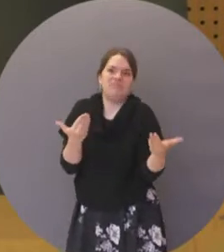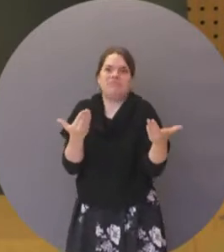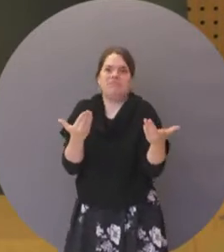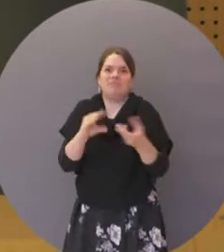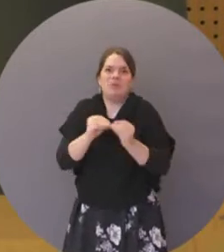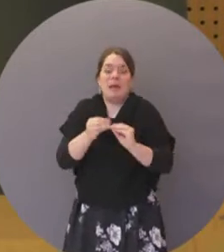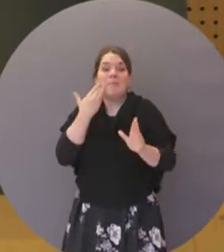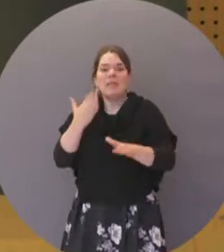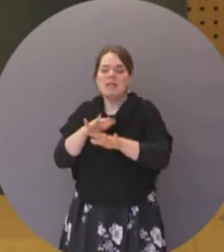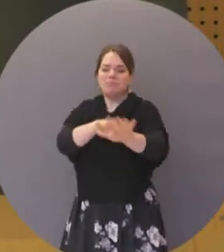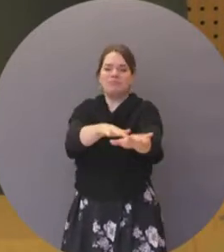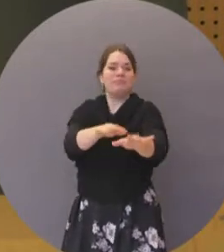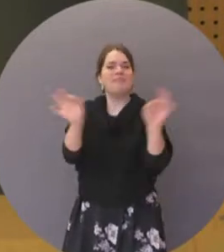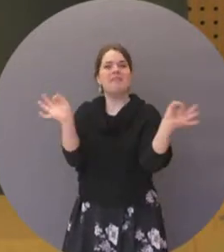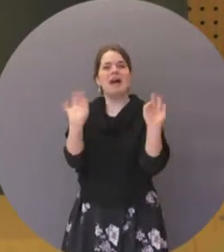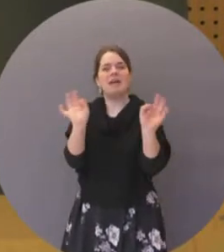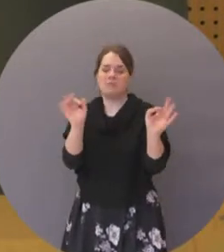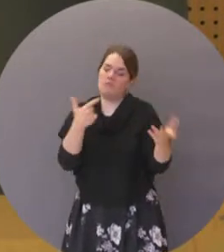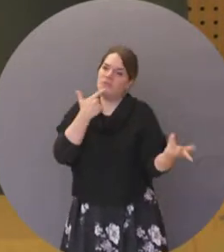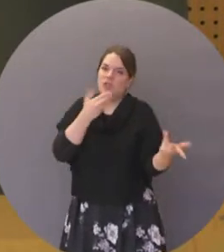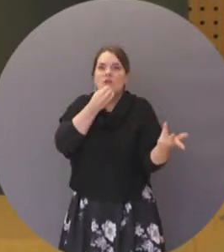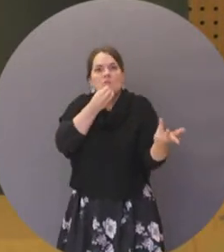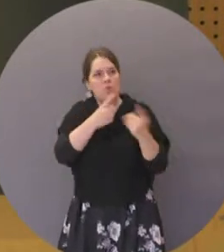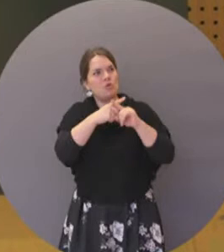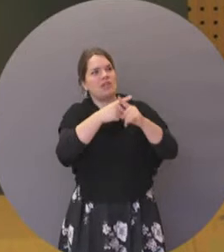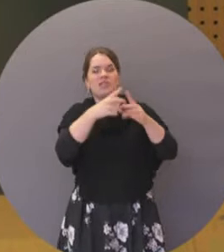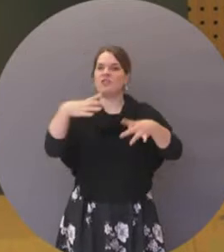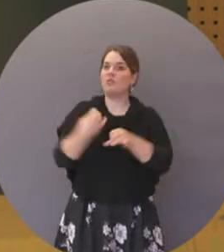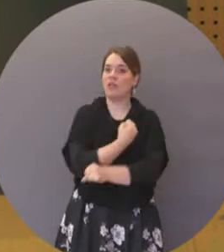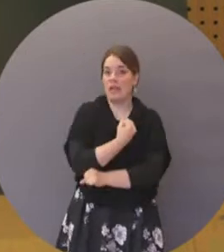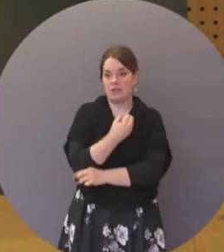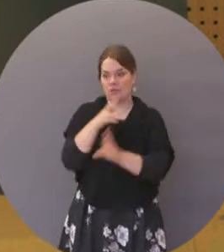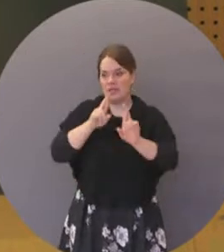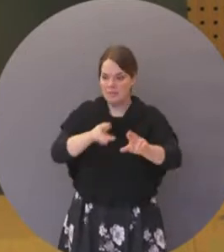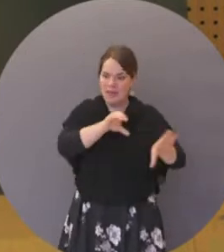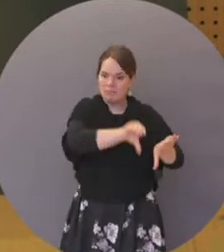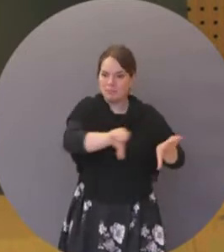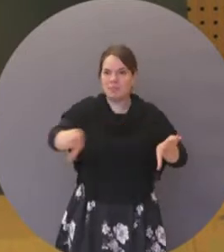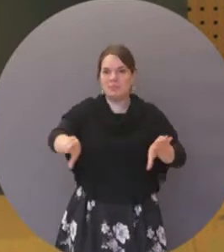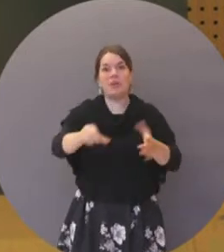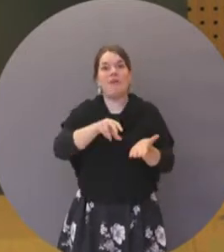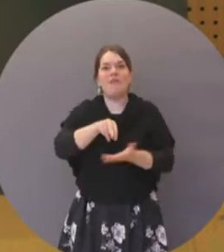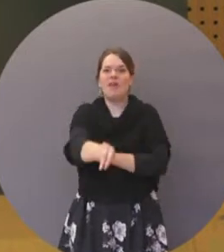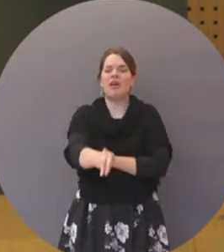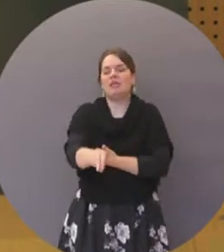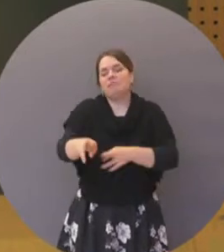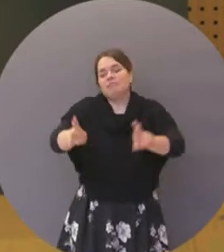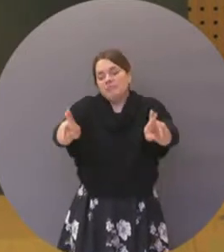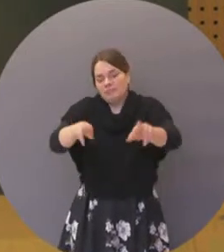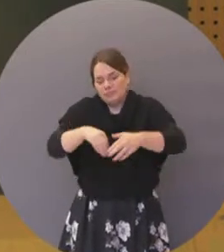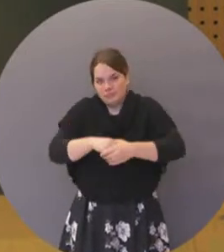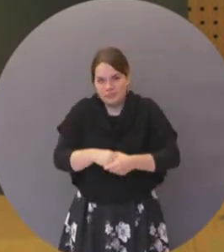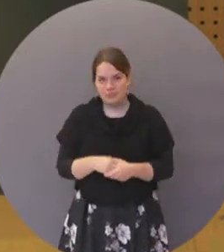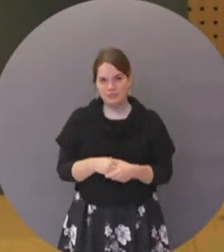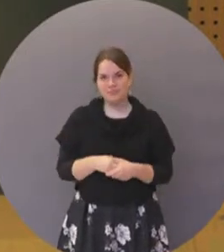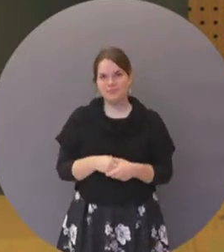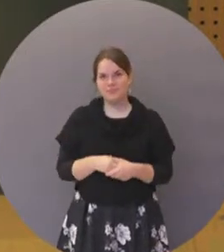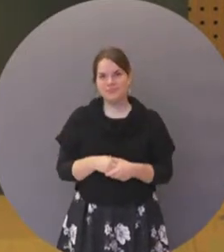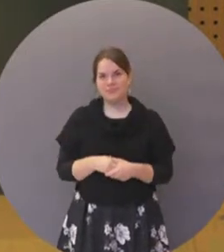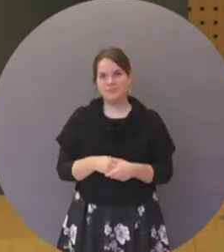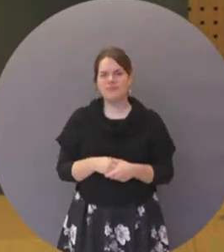de nos collègues a été entendu et va se mettre en oeuvre assez rapidement on voulait en tout cas